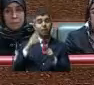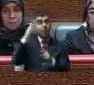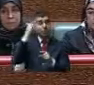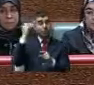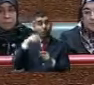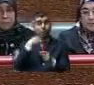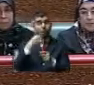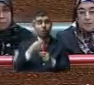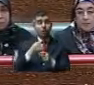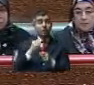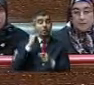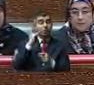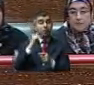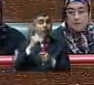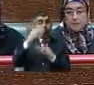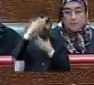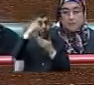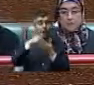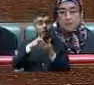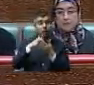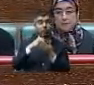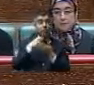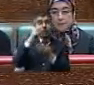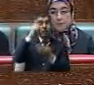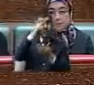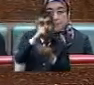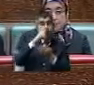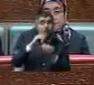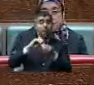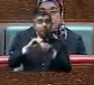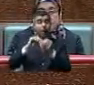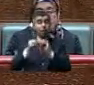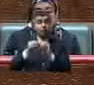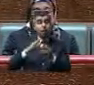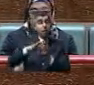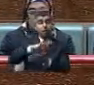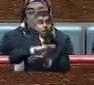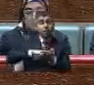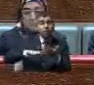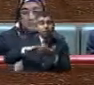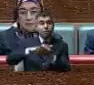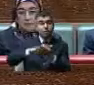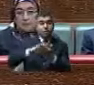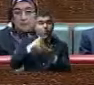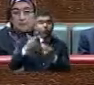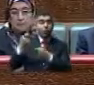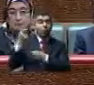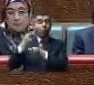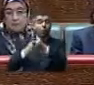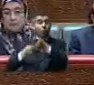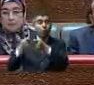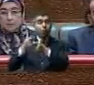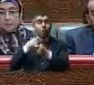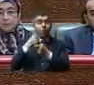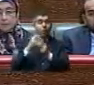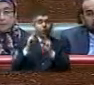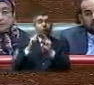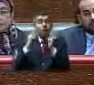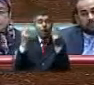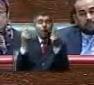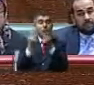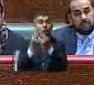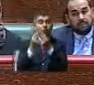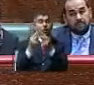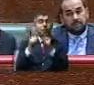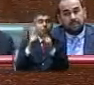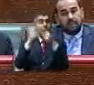أن بلادنا مرت بظرفية اقتصادية ومالية صعبة انعكست على مجمل مؤشرات الاقتصاد الوطني، فقد بلغت نسبة